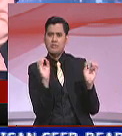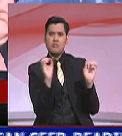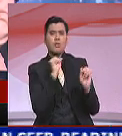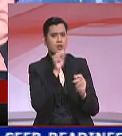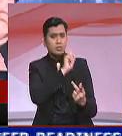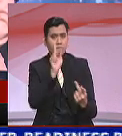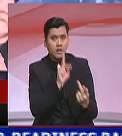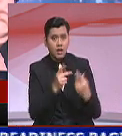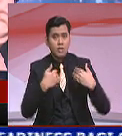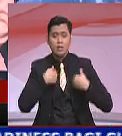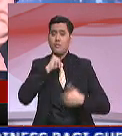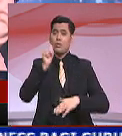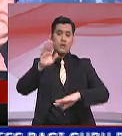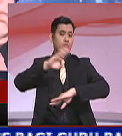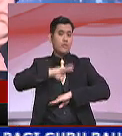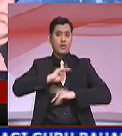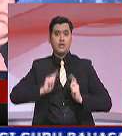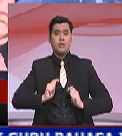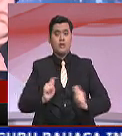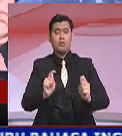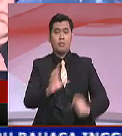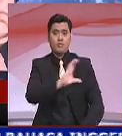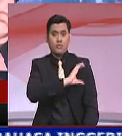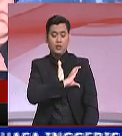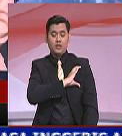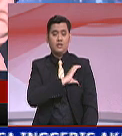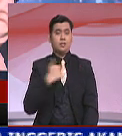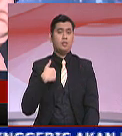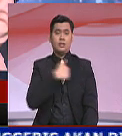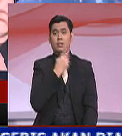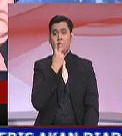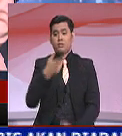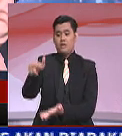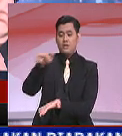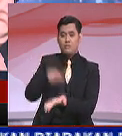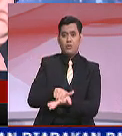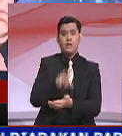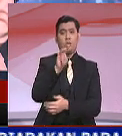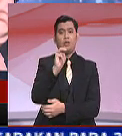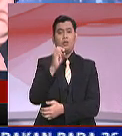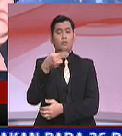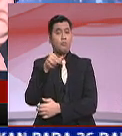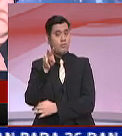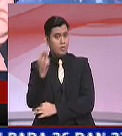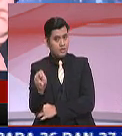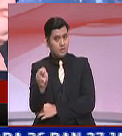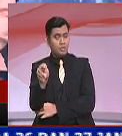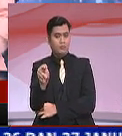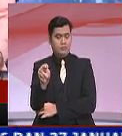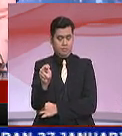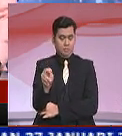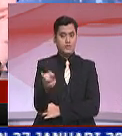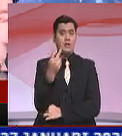yang tidak berpuas hati dengan tindakan pihak polis. Kita ikuti laporan wartawan Mohan Chinasami yang mengikuti sekatan jalan